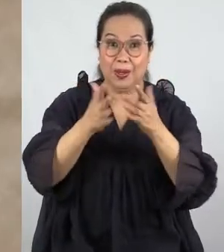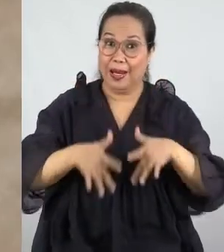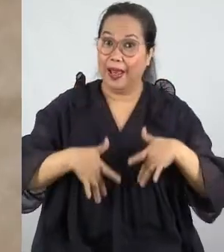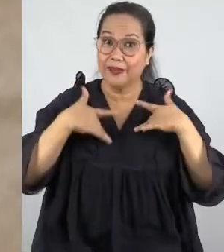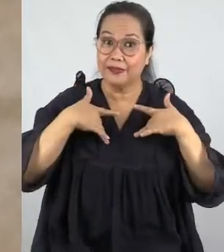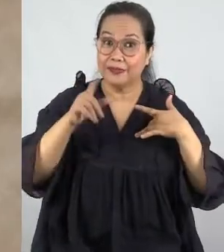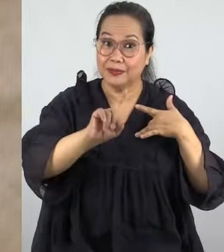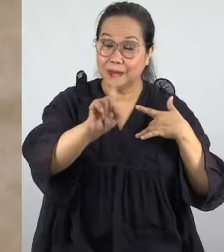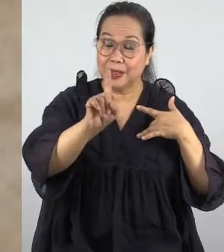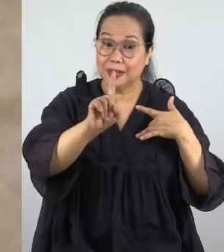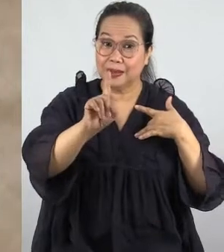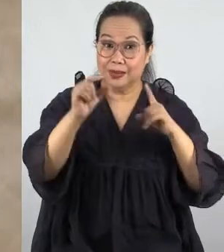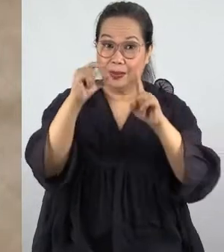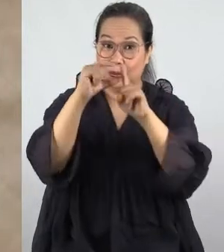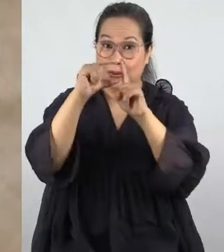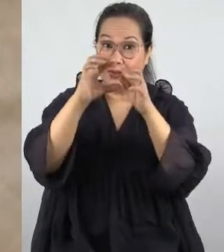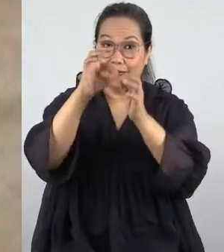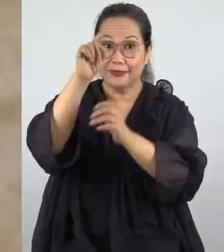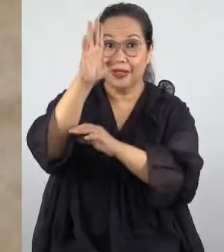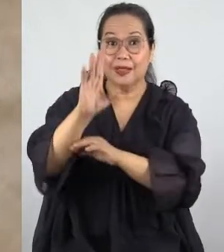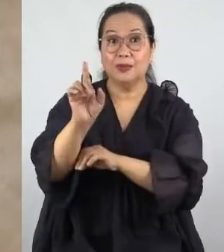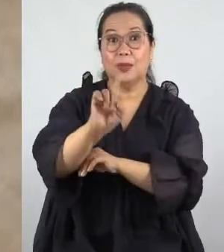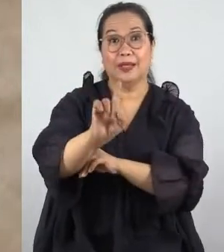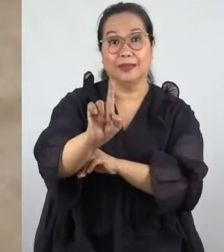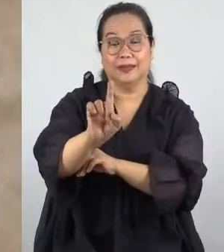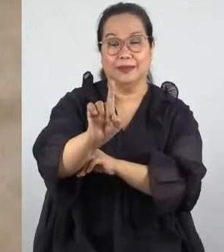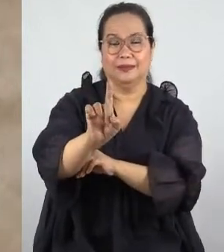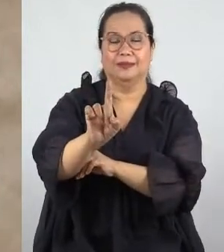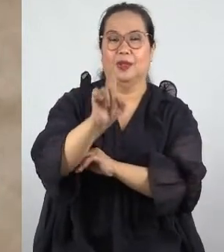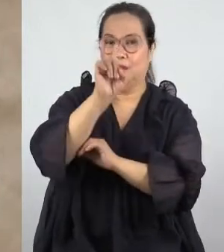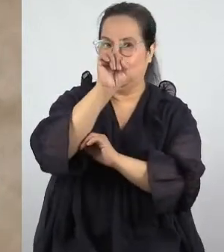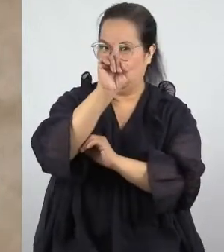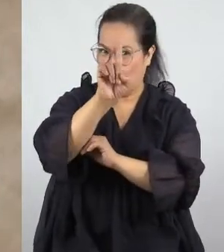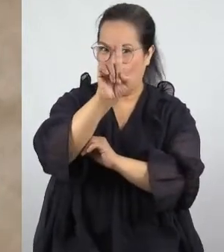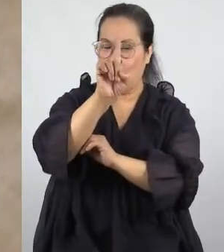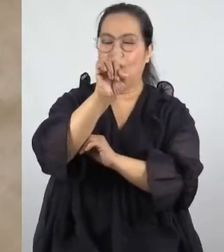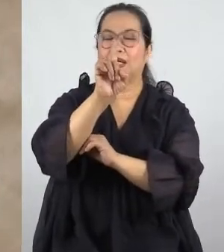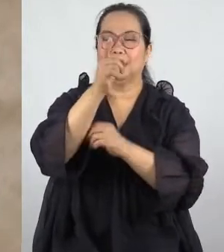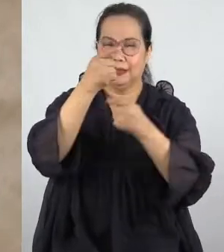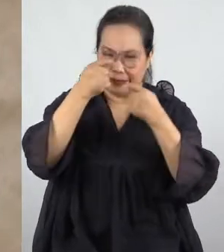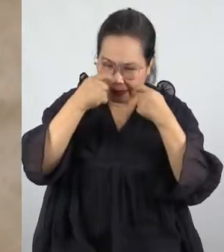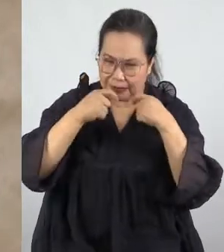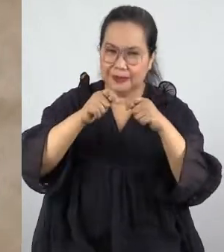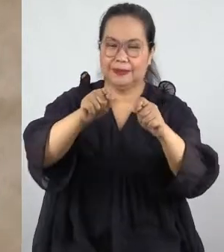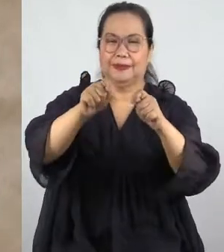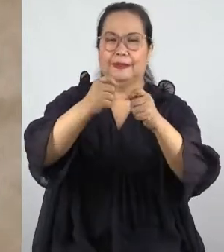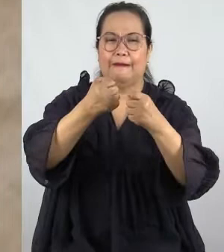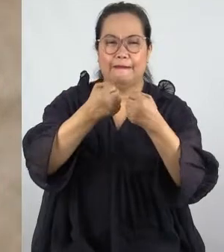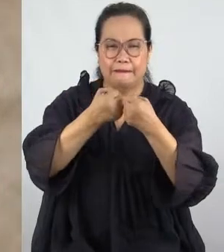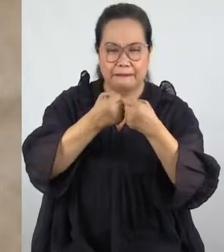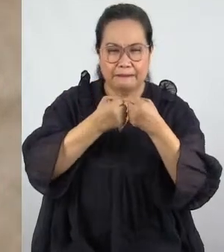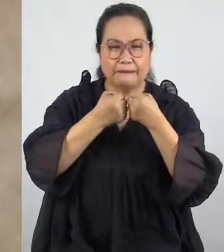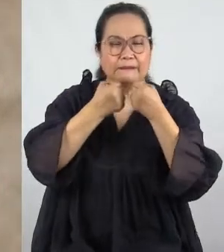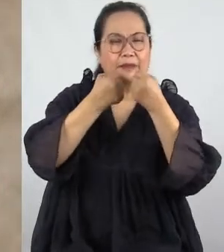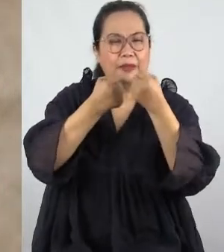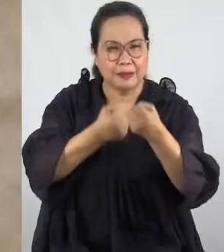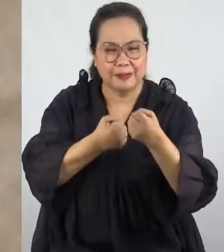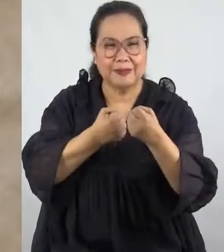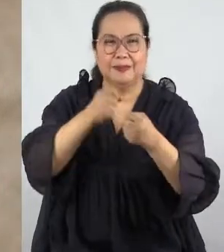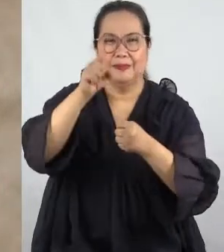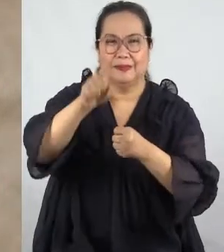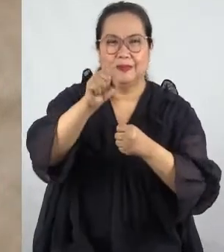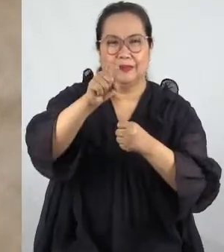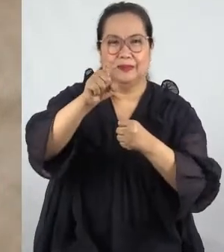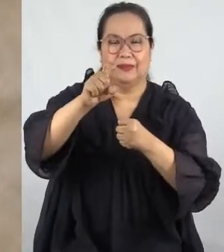sa salita ng Diyos ay isang pakikibaka na nangangailangan